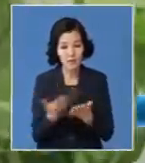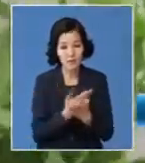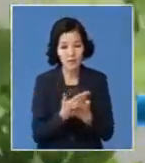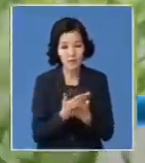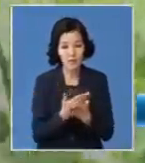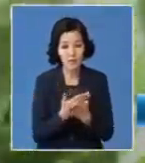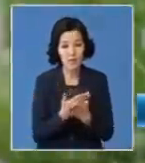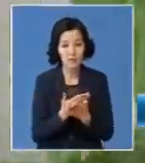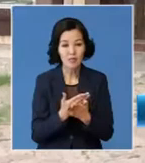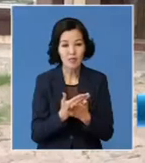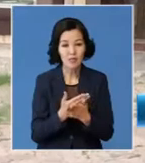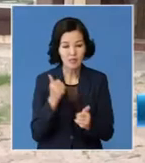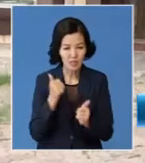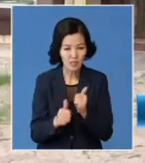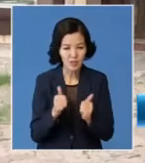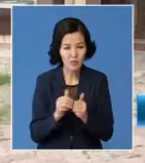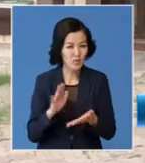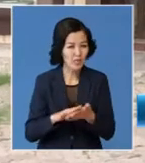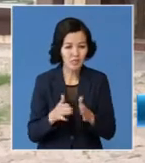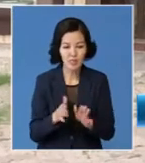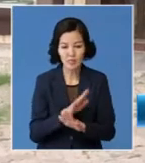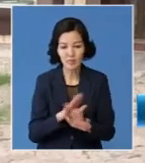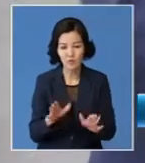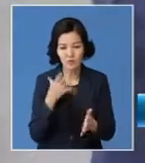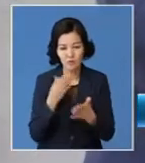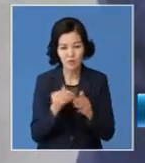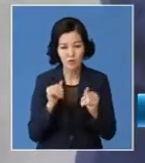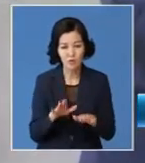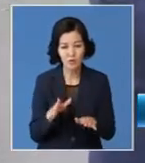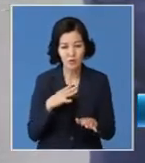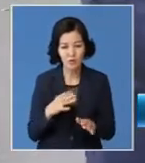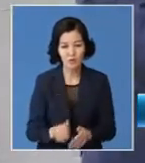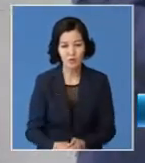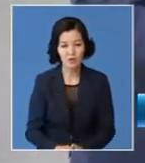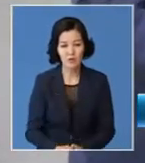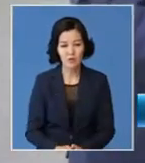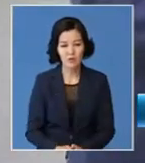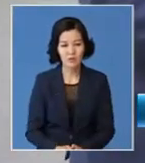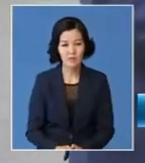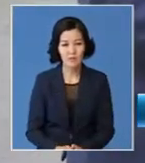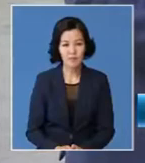их заведение, зачастую ни с кем не согласовывая свое решение. В соответствии с правилами